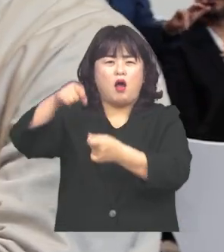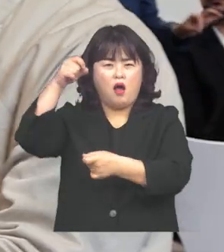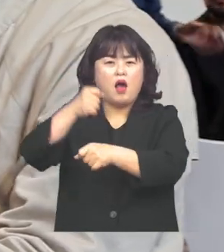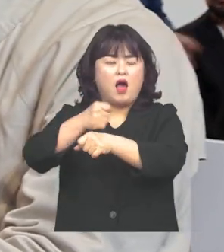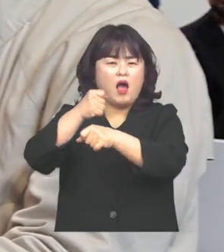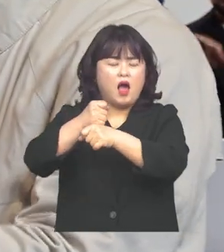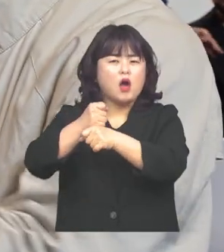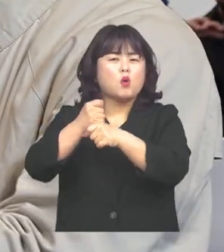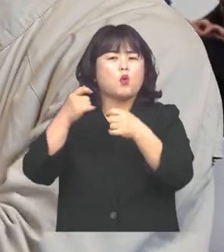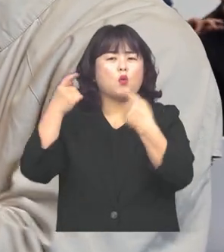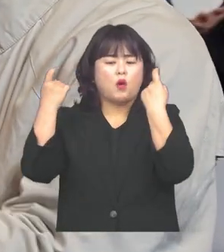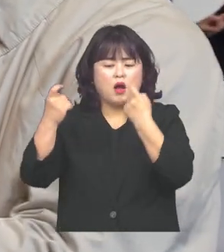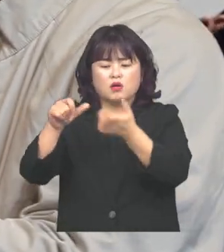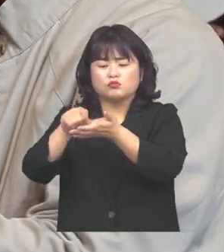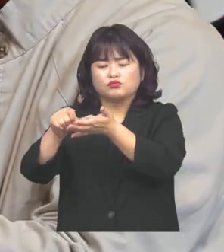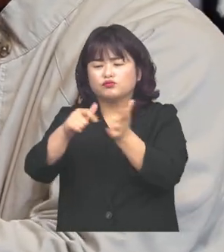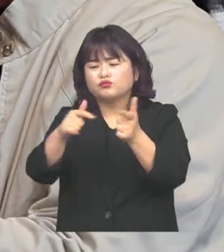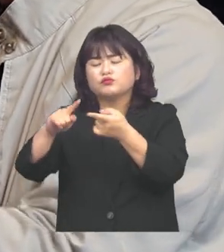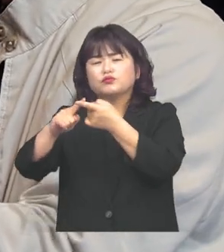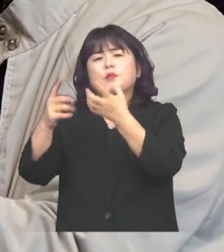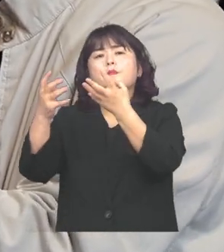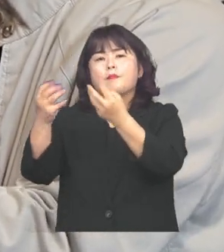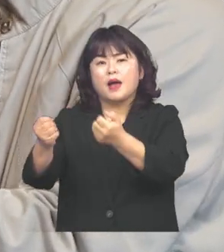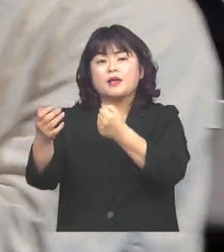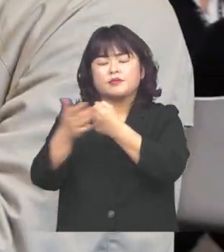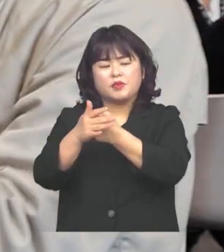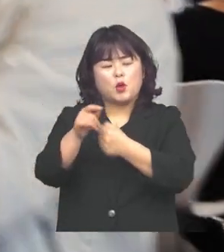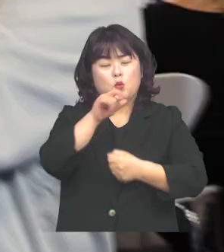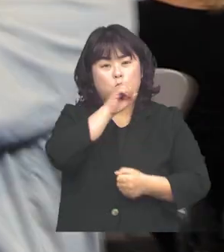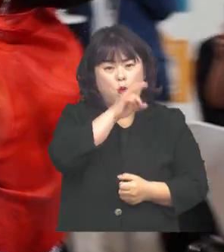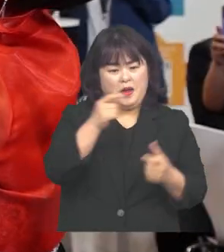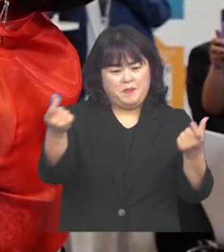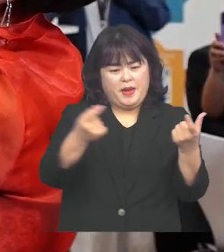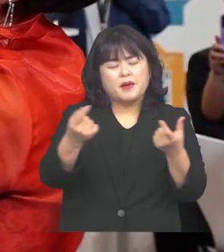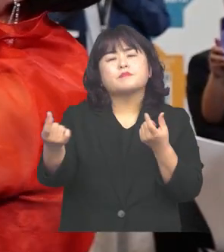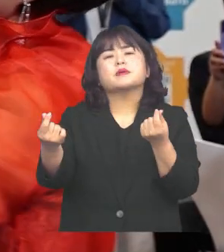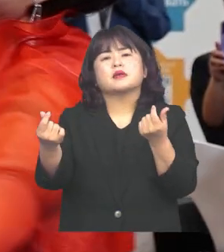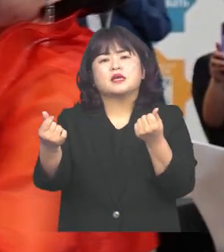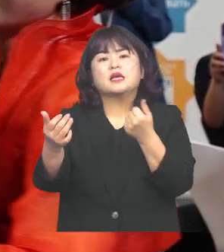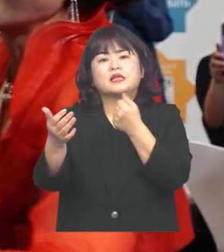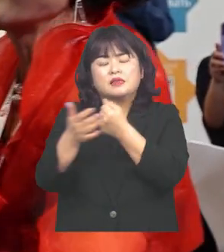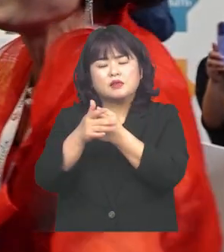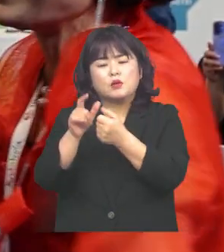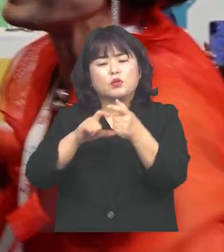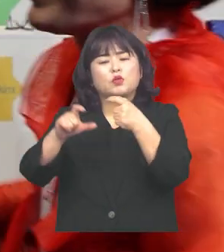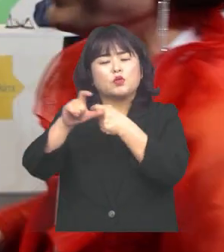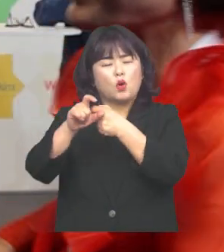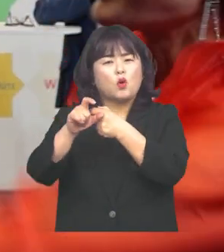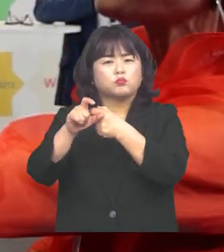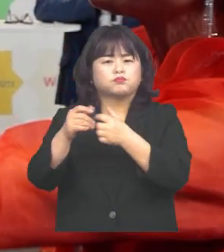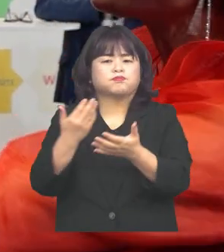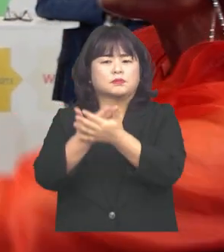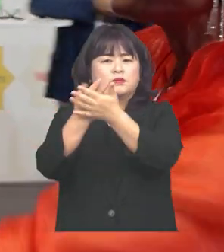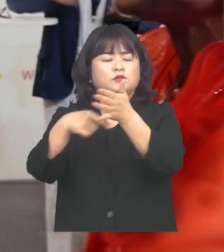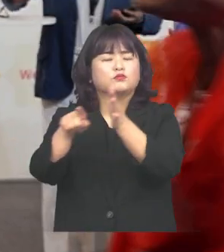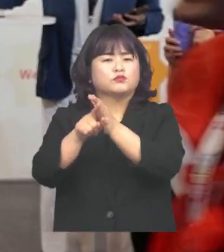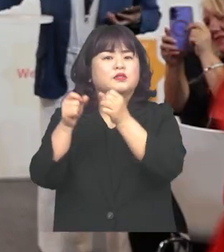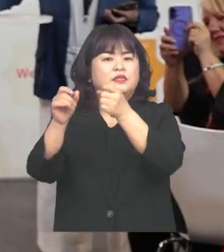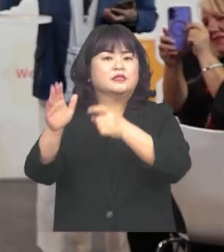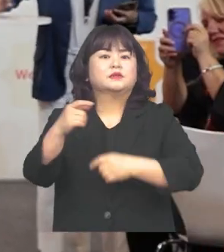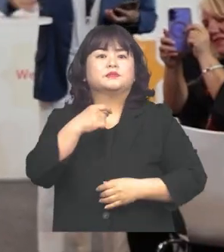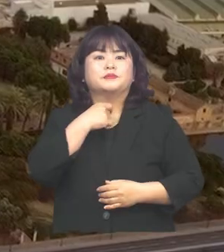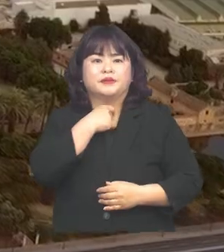풍부한 관광 자원을 가진 도시로 용인과 닮은 점이 많다며 오늘 우호 협약이 양 도시의 발전에 큰 계기가 되길